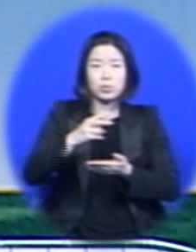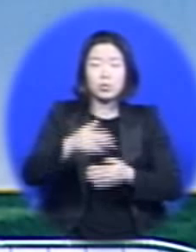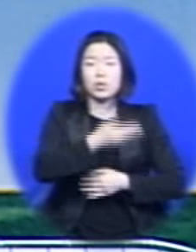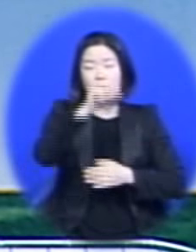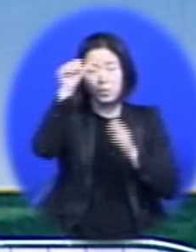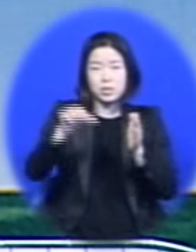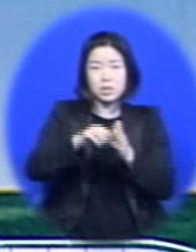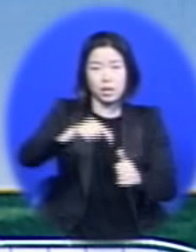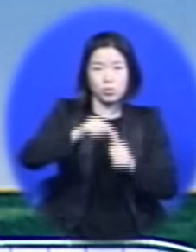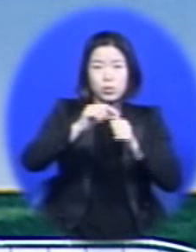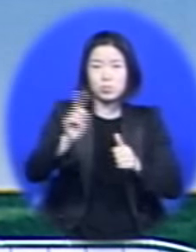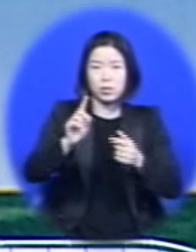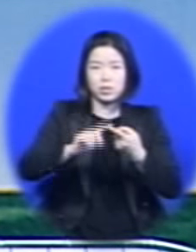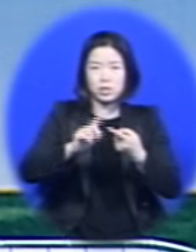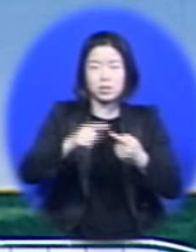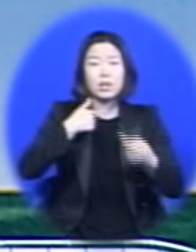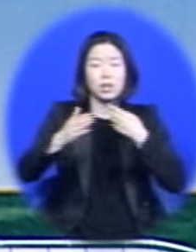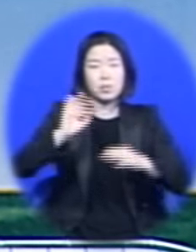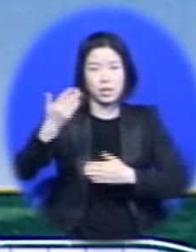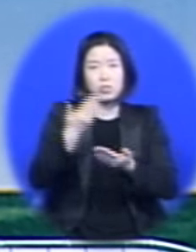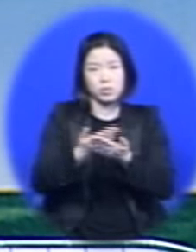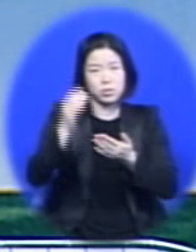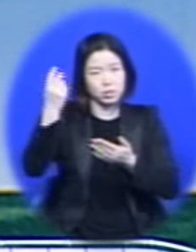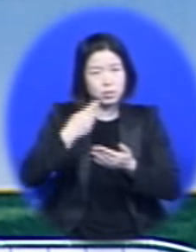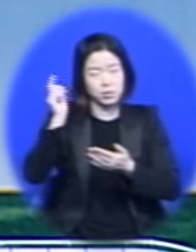구원이 뭔지를 여러분 경험하게 해주실 것입니다.